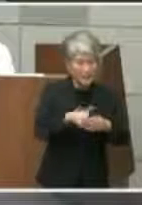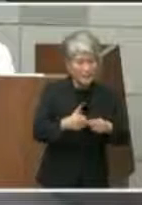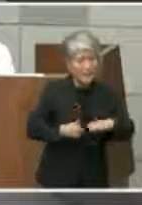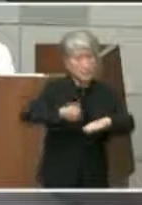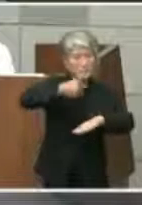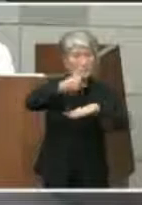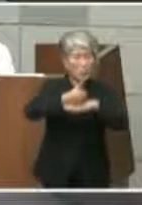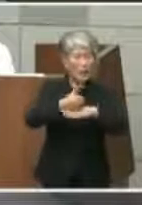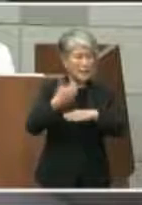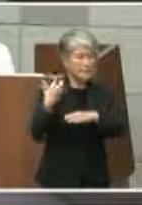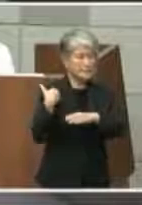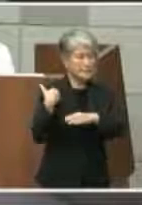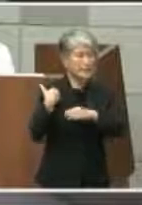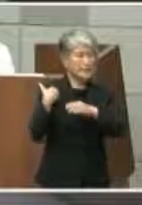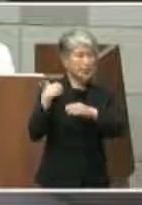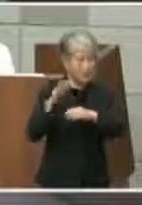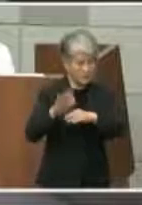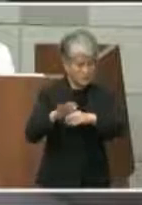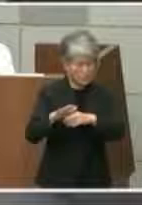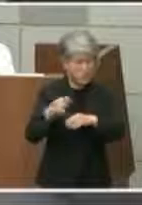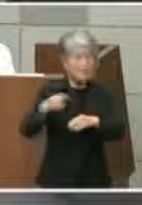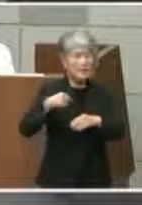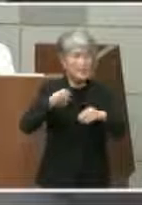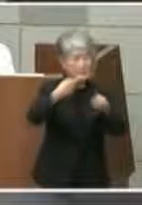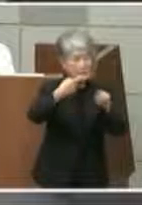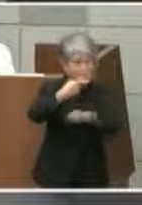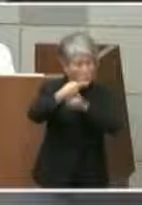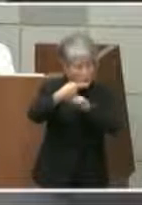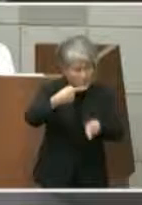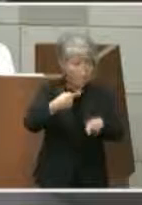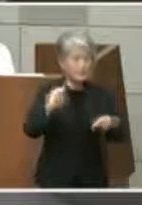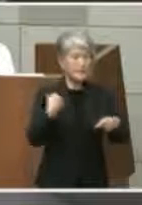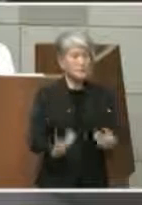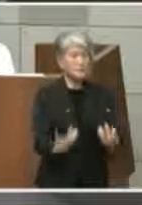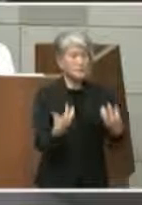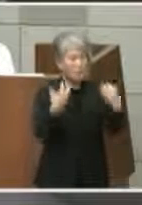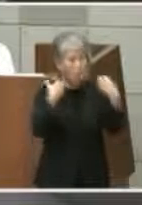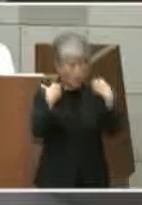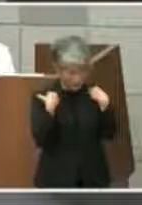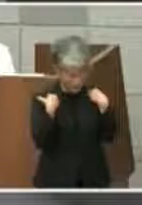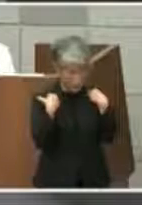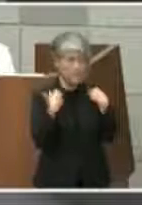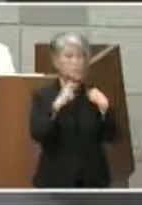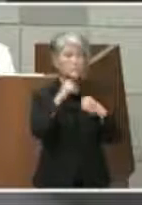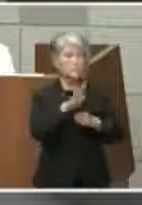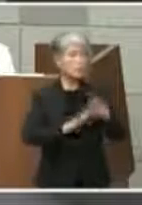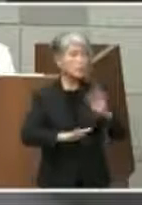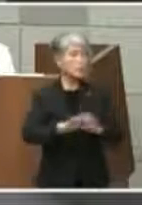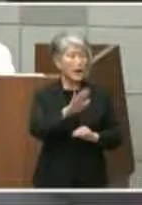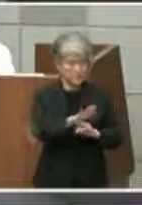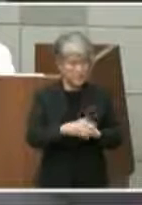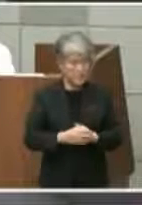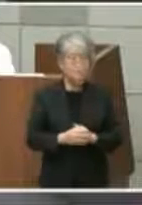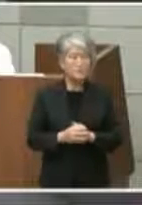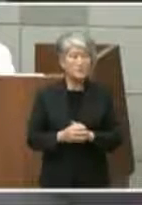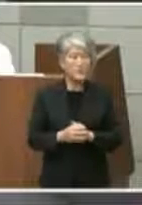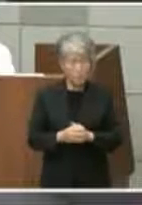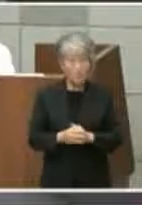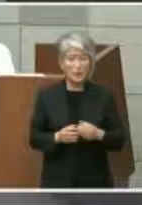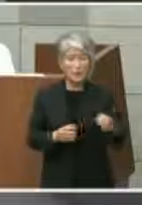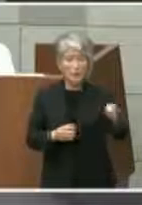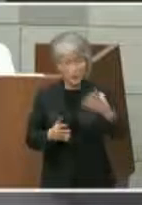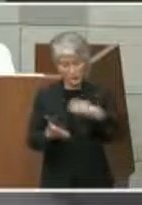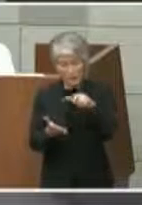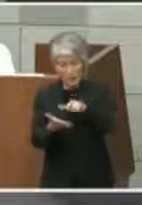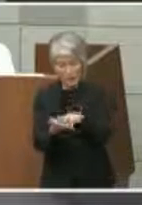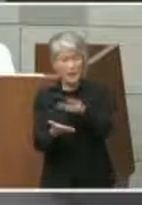ために権限もあると、ある意味一人で責任を負っている状況にあります。でその中で議員ご紹介の通り、地方自治法において明確に規定